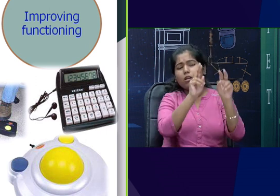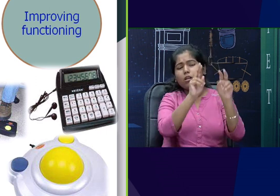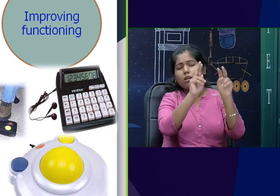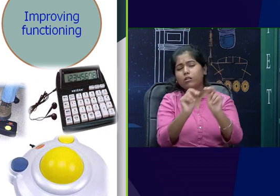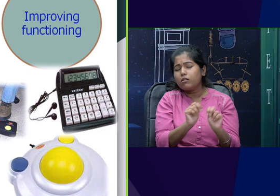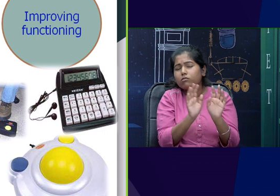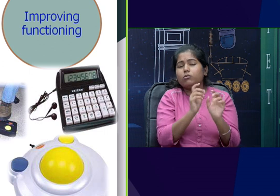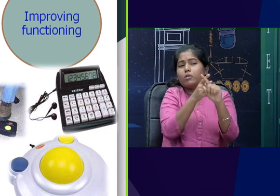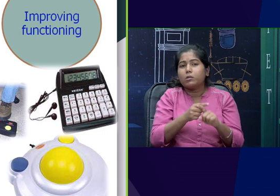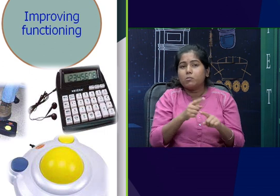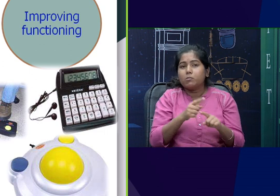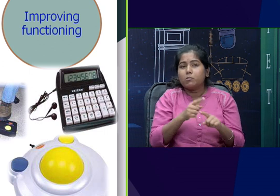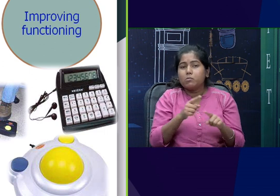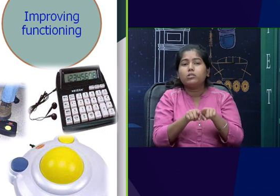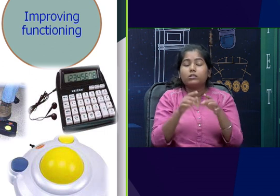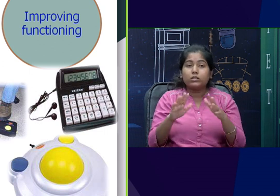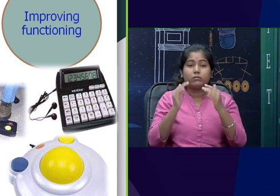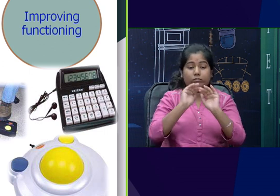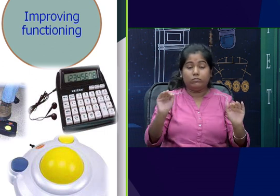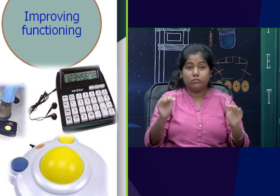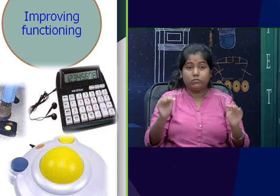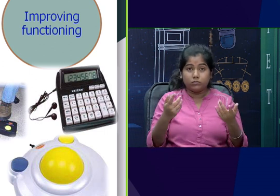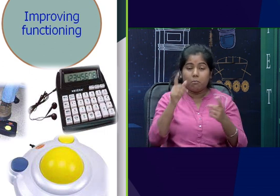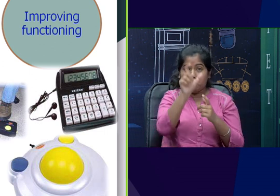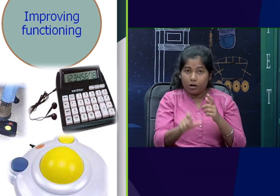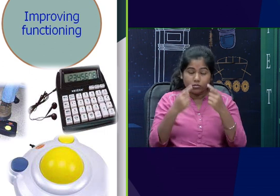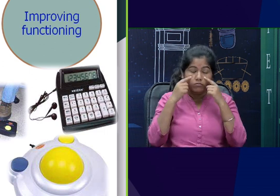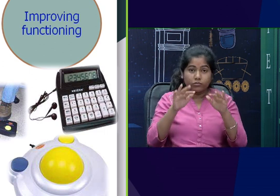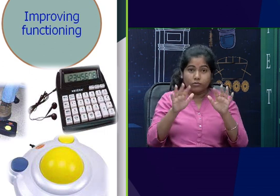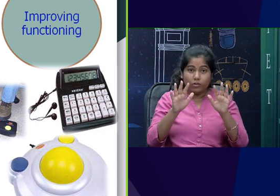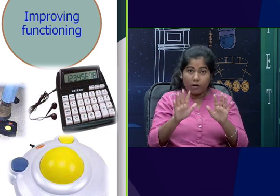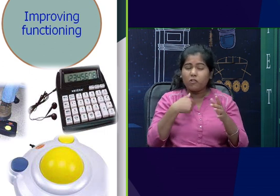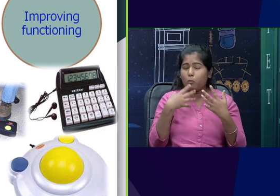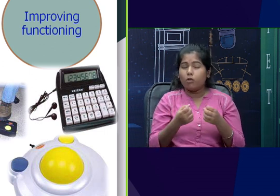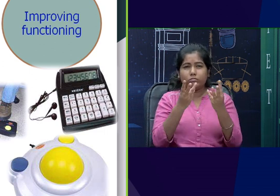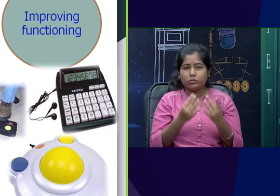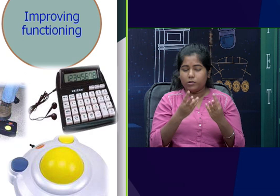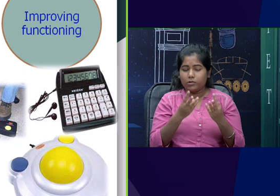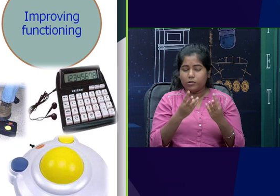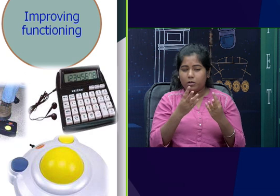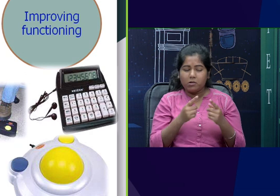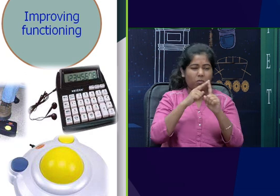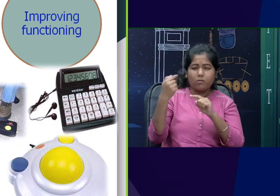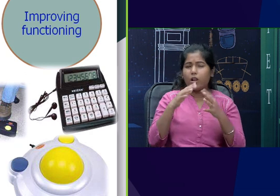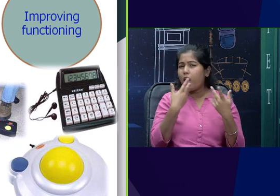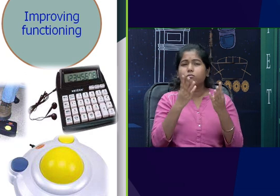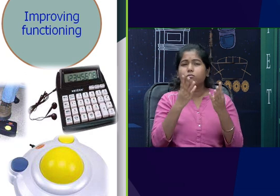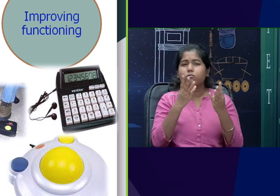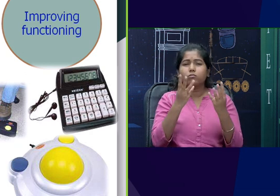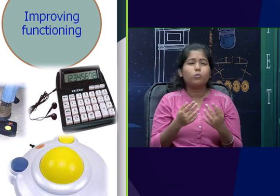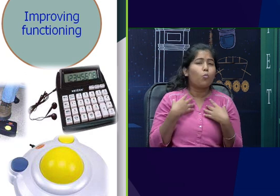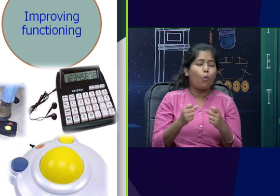कैलकुलेटर है, अगर कोई विजुअल इंपेयरमेंट पर्सन है, उसको कैलकुलेशन करना है या मैथ का एडिशन करना है,